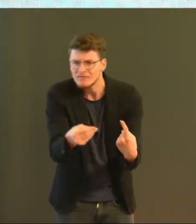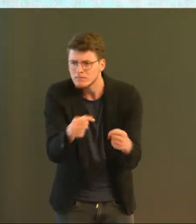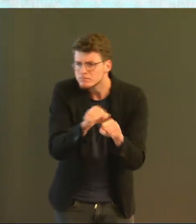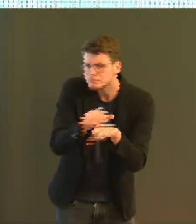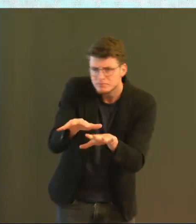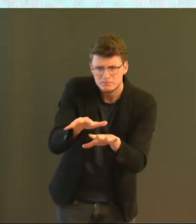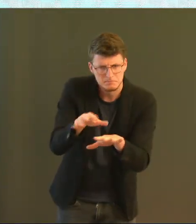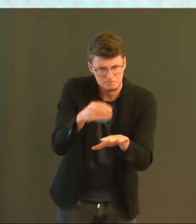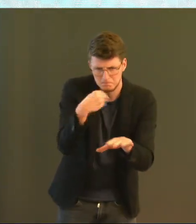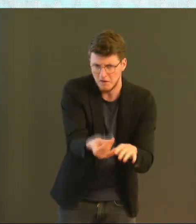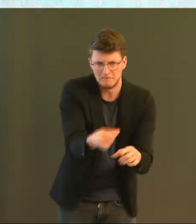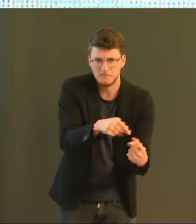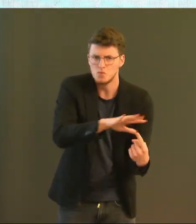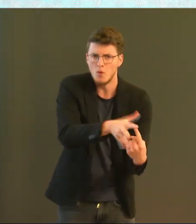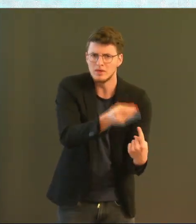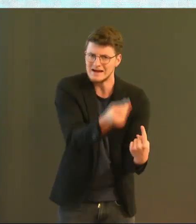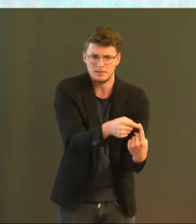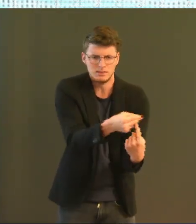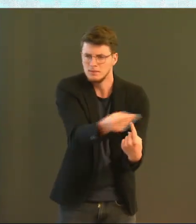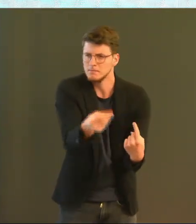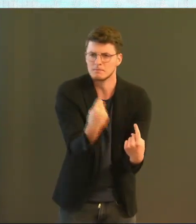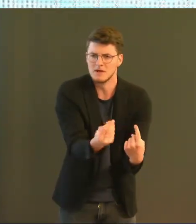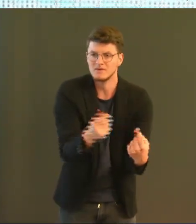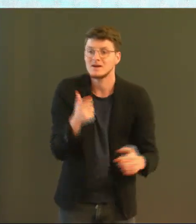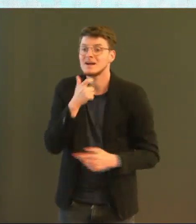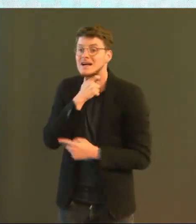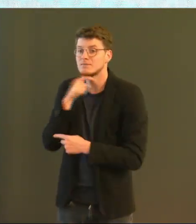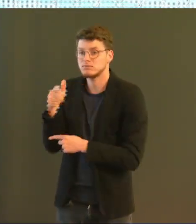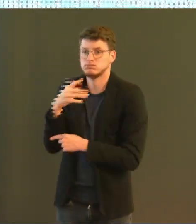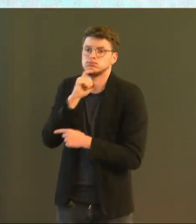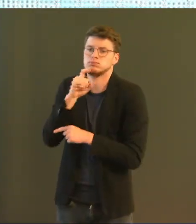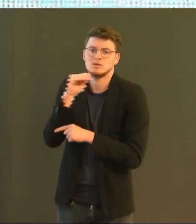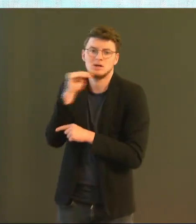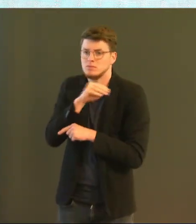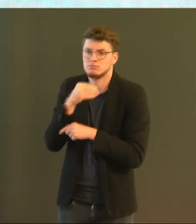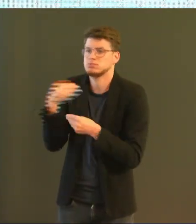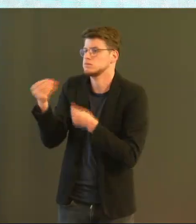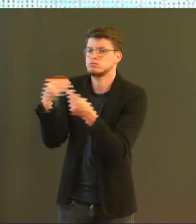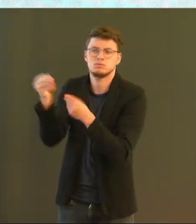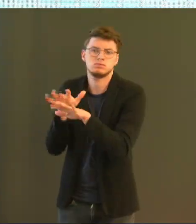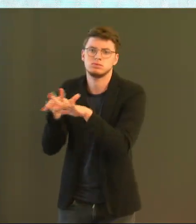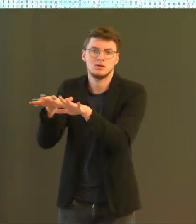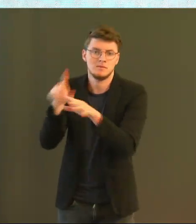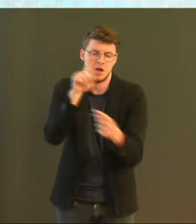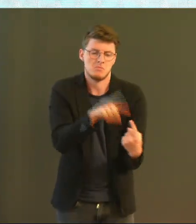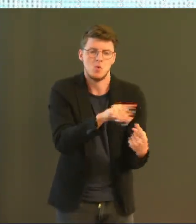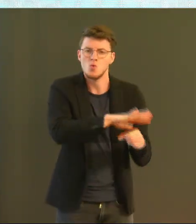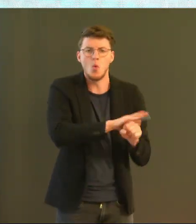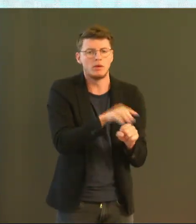in time est équipé de moteurs scène vendredi